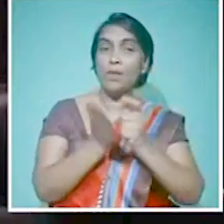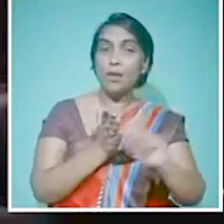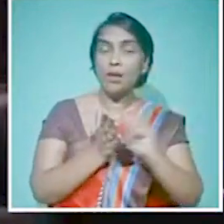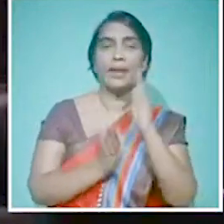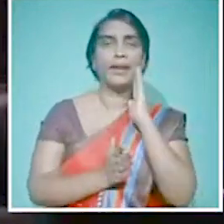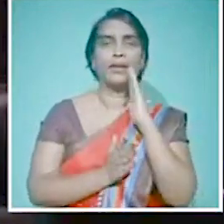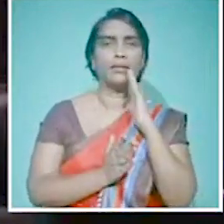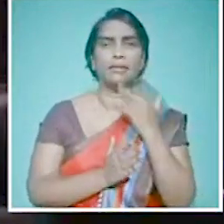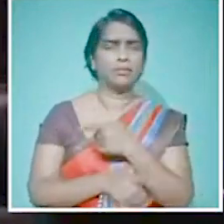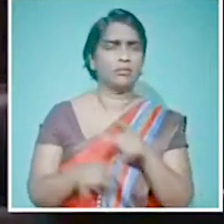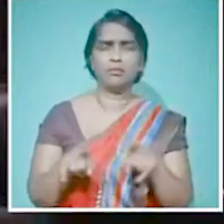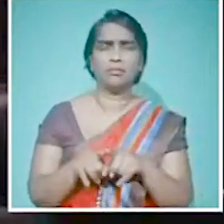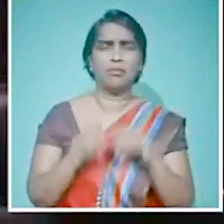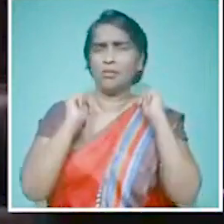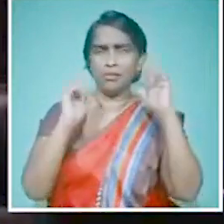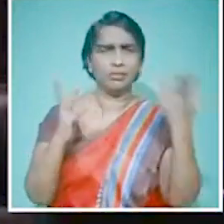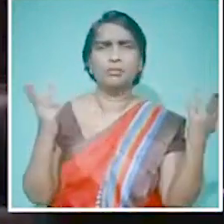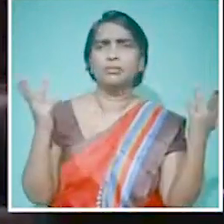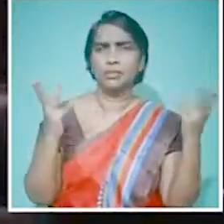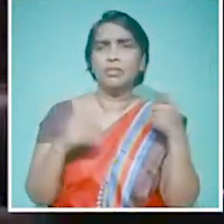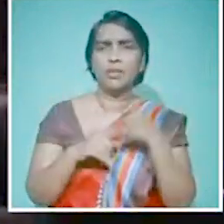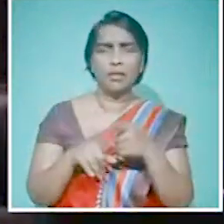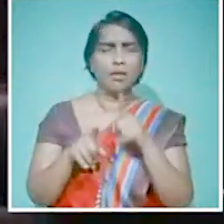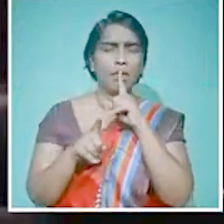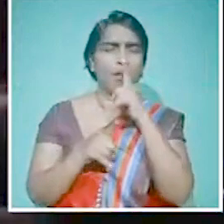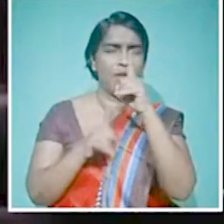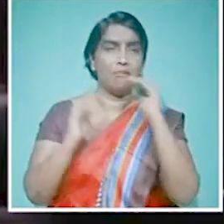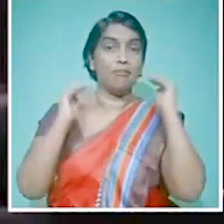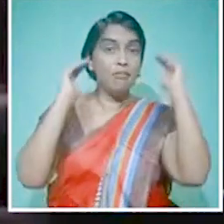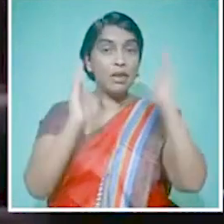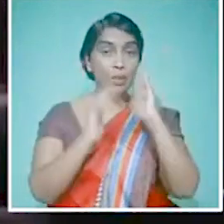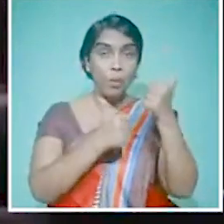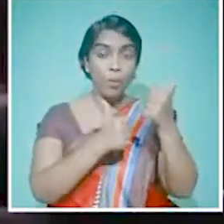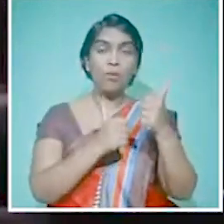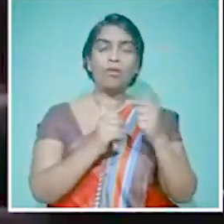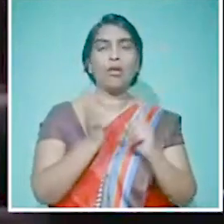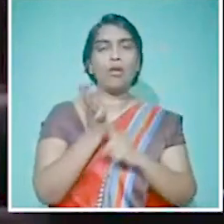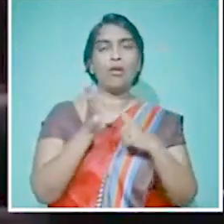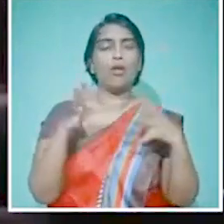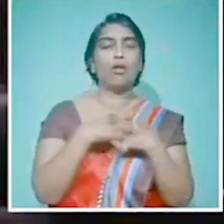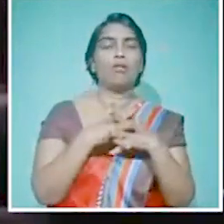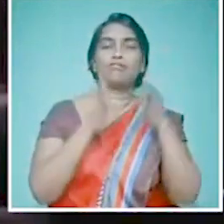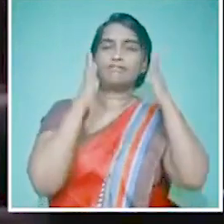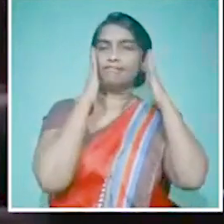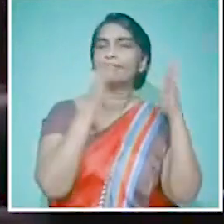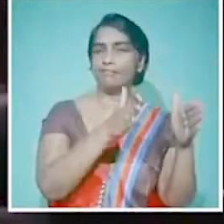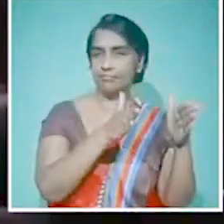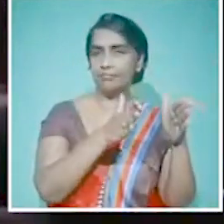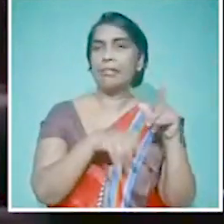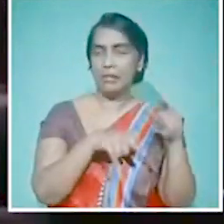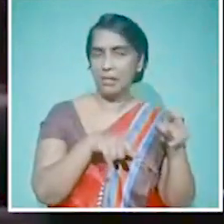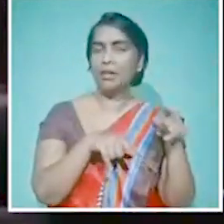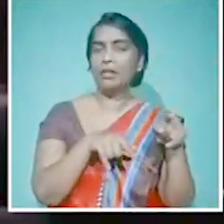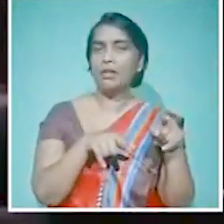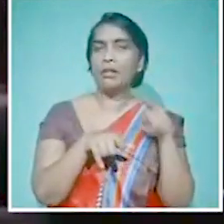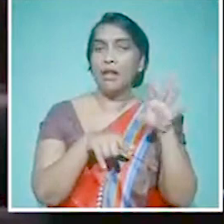ඉංග්‍රීසියෙන්. ඉතින් මේක එච්චර සාධාරණ නැහැ. මේකෙන් වෙන්නේ එක පැලැන්තියකට විතරක් මේ නීති විෂය කොටු කරන එක. දැන් ඒ දැන් ඔය ඔය